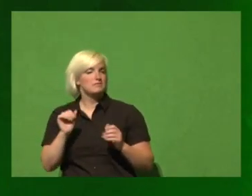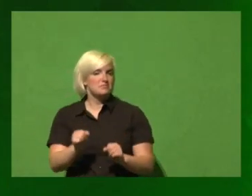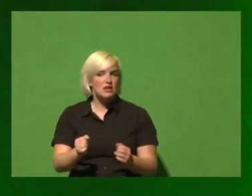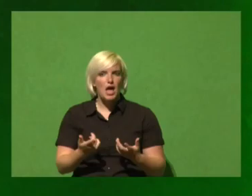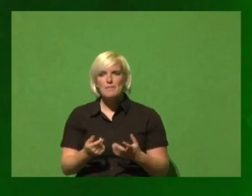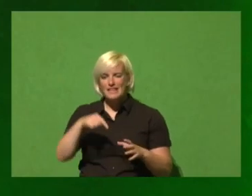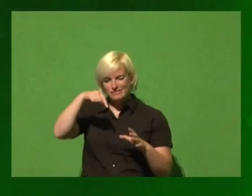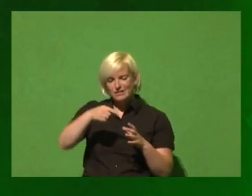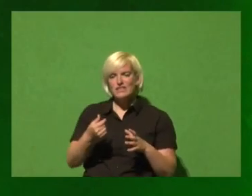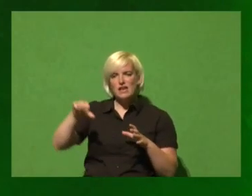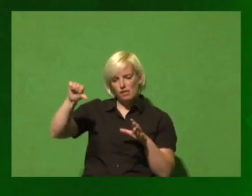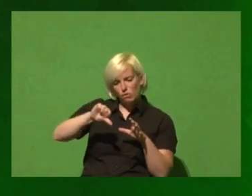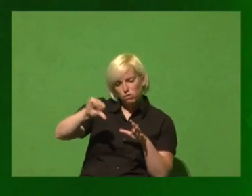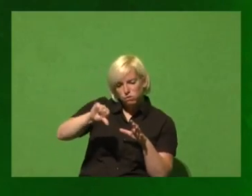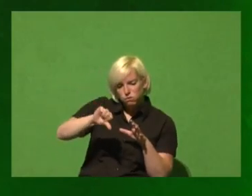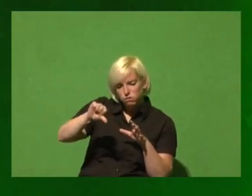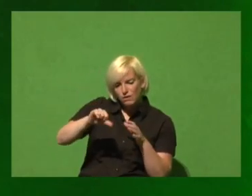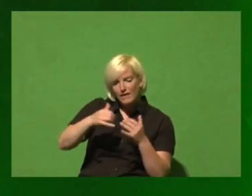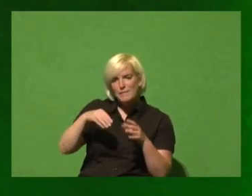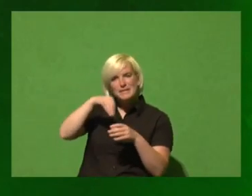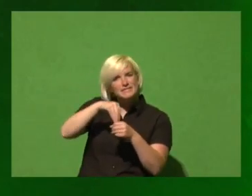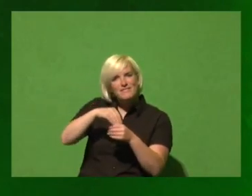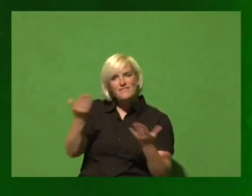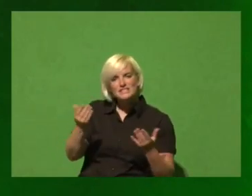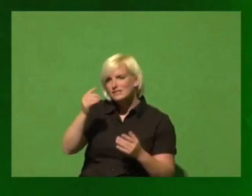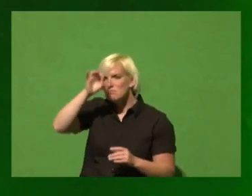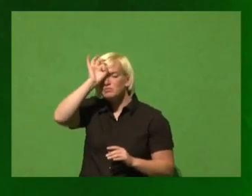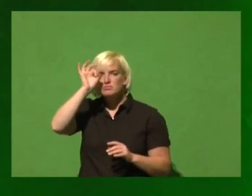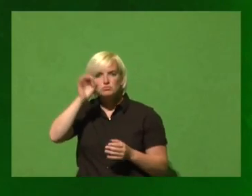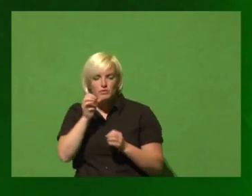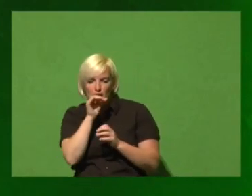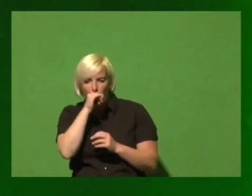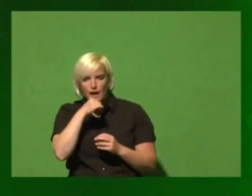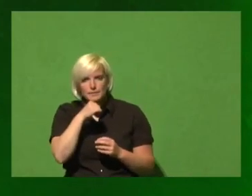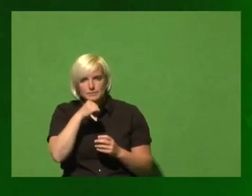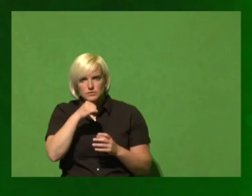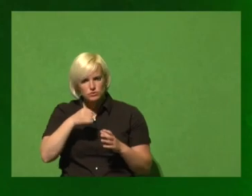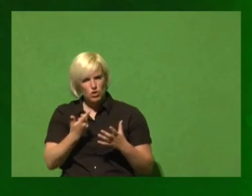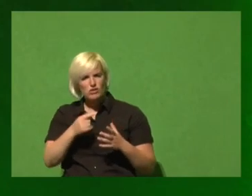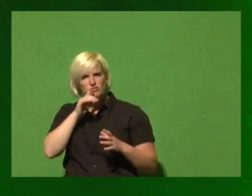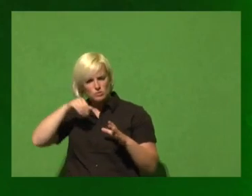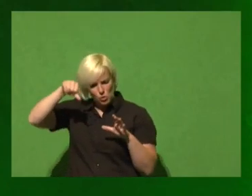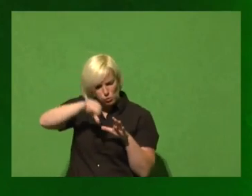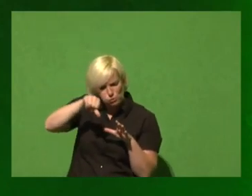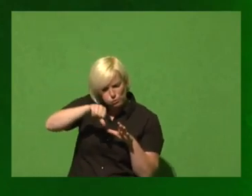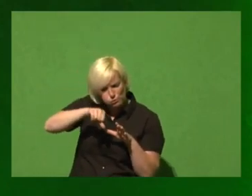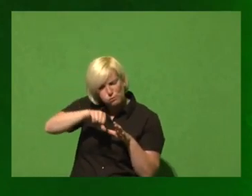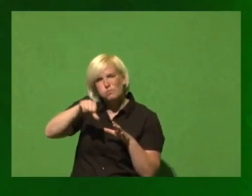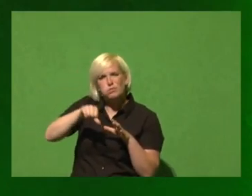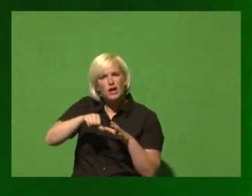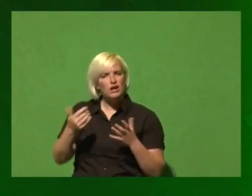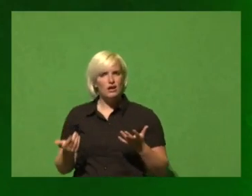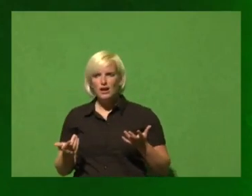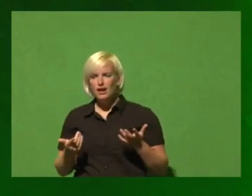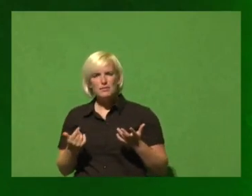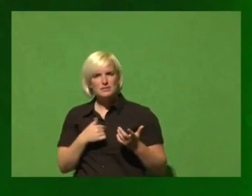unklarer Zusammensetzung zur Gasförderung bei Hunderten von Bar Druck in unsere Böden verpresst werden. Fracking soll in